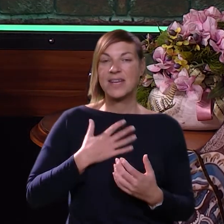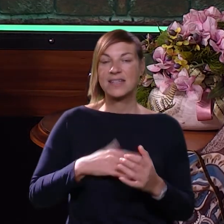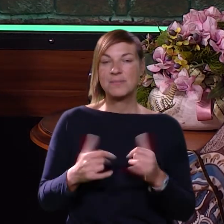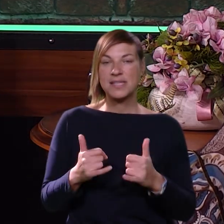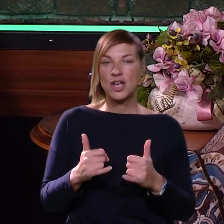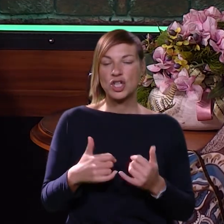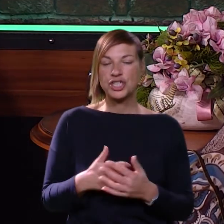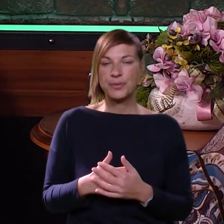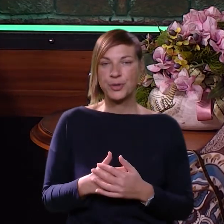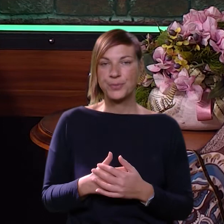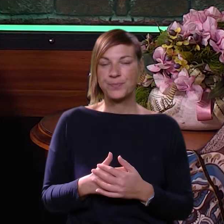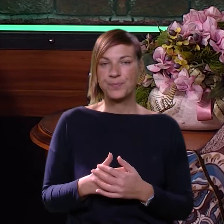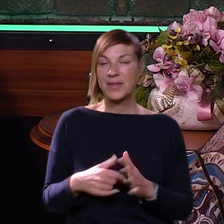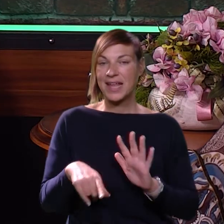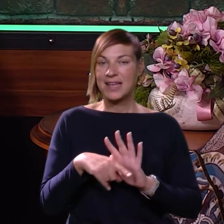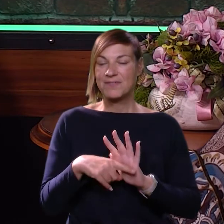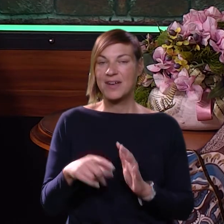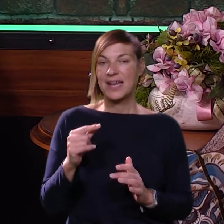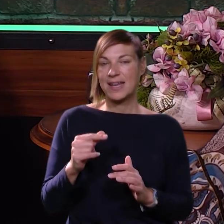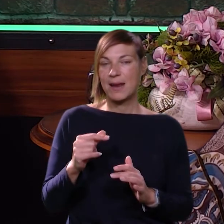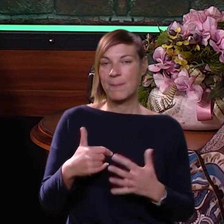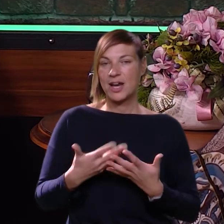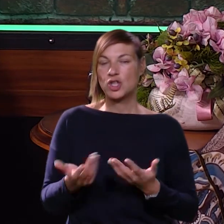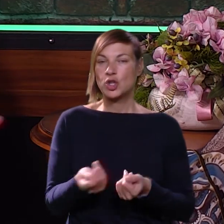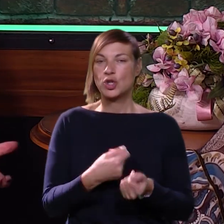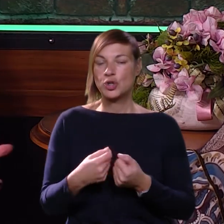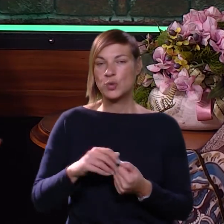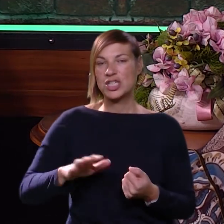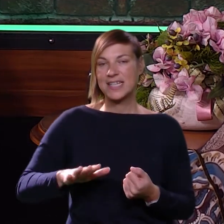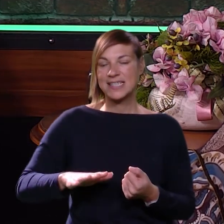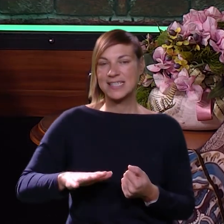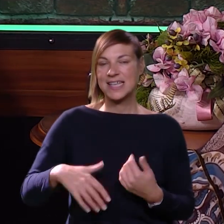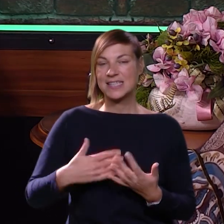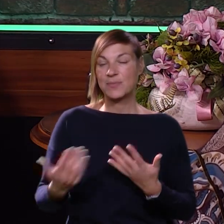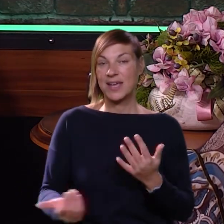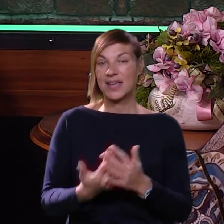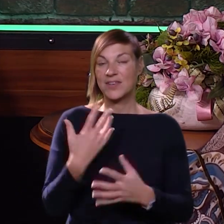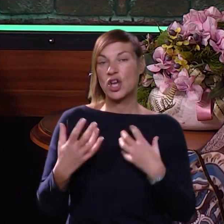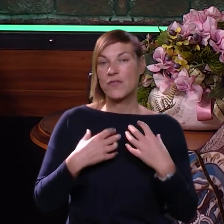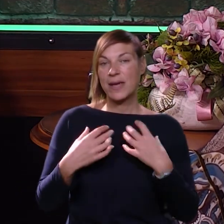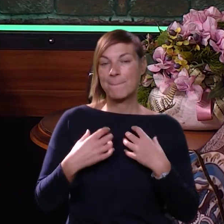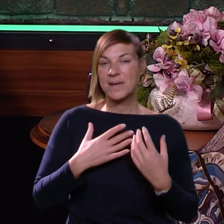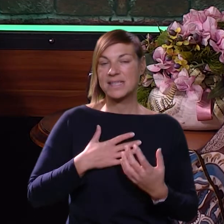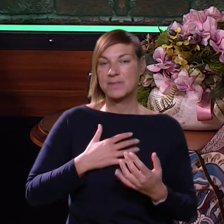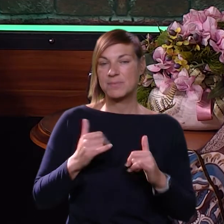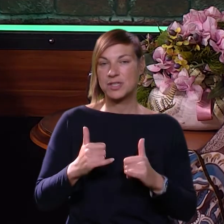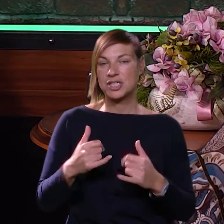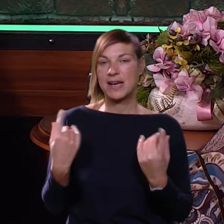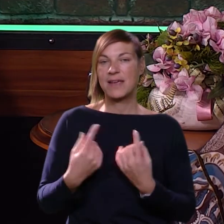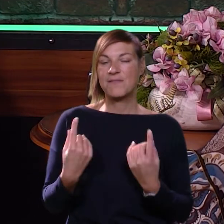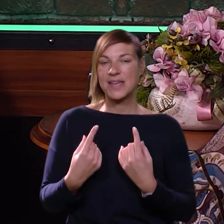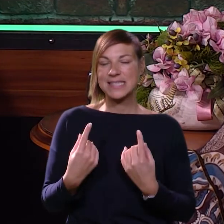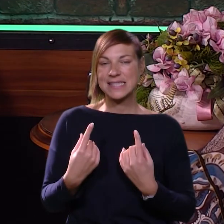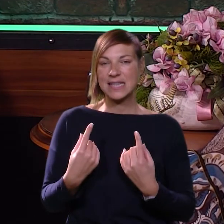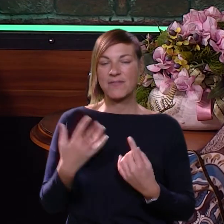da hoćemo. Fali nam malo tog, malo druženja sa djecom, malo nekakvih novih predstavica. Mi smo održali ove godine